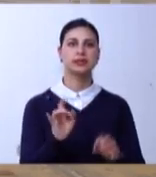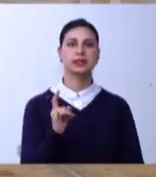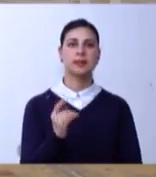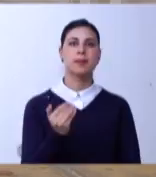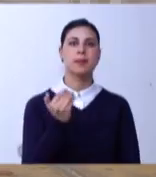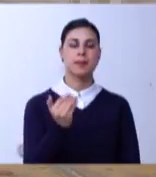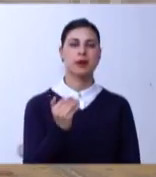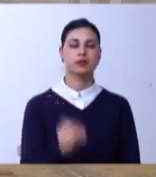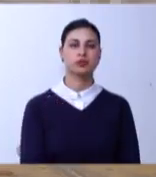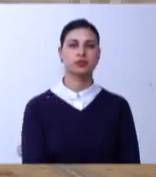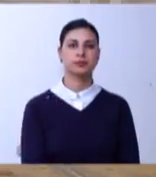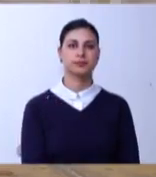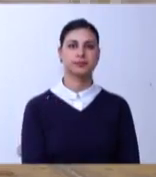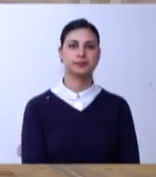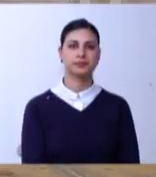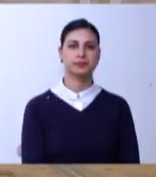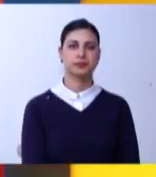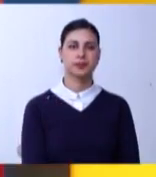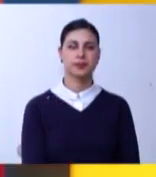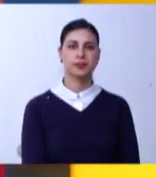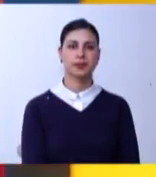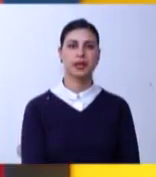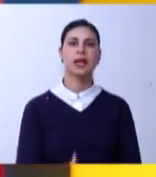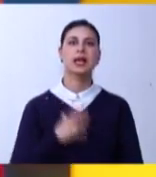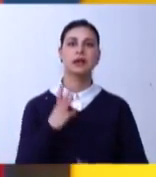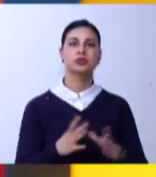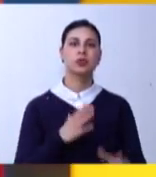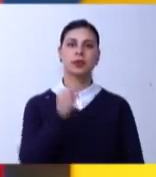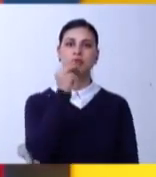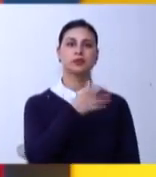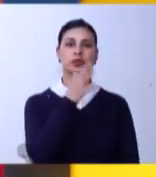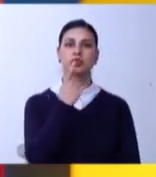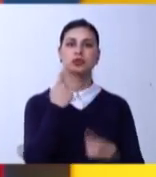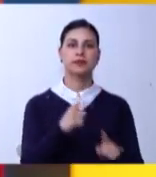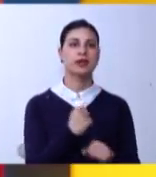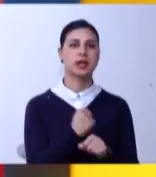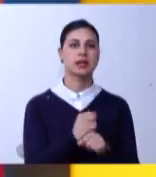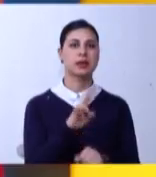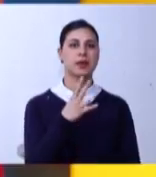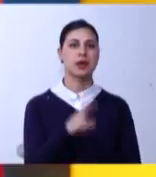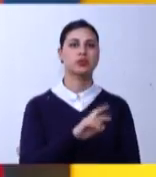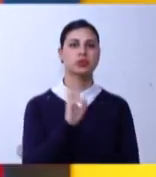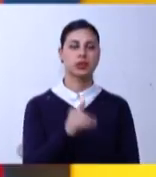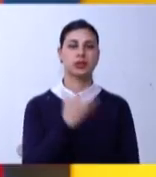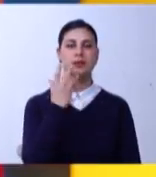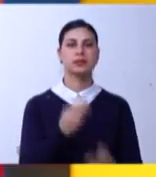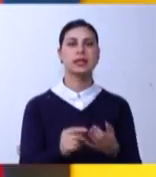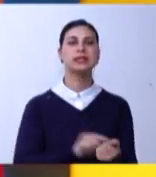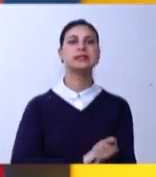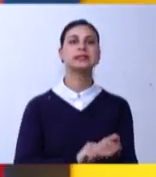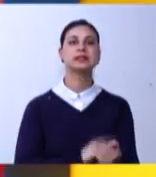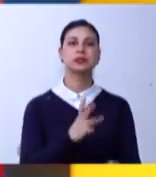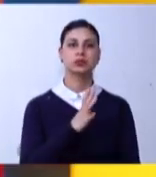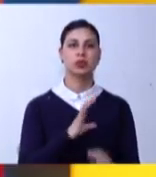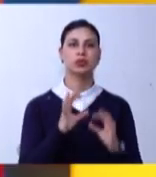ბავშვის განწყობა იმისთვის, რომ ჭამის დროს სხვა არაფერი არ უნდა გააკეთოს და უნდა იყოს მთელი მისი სისხლი